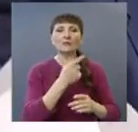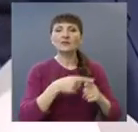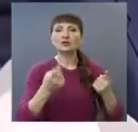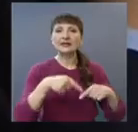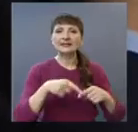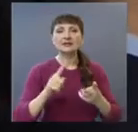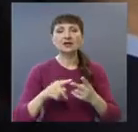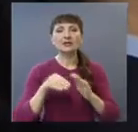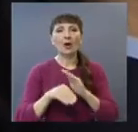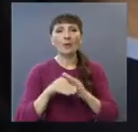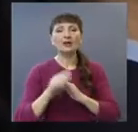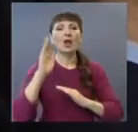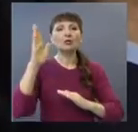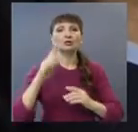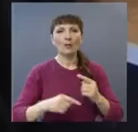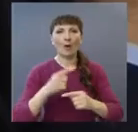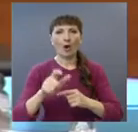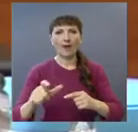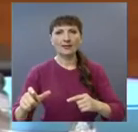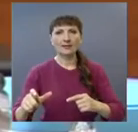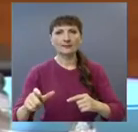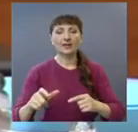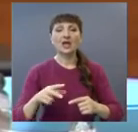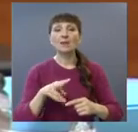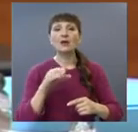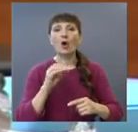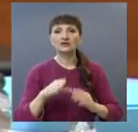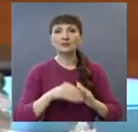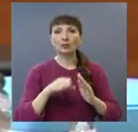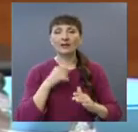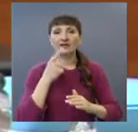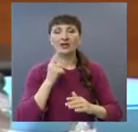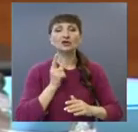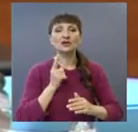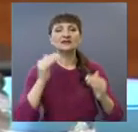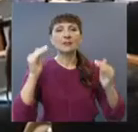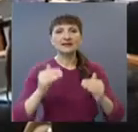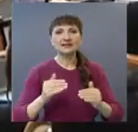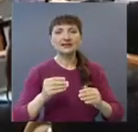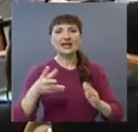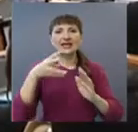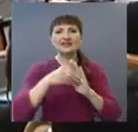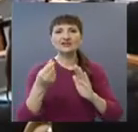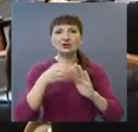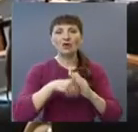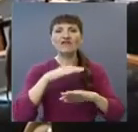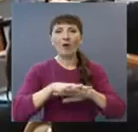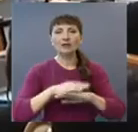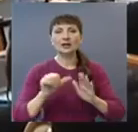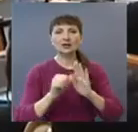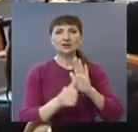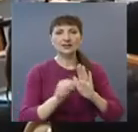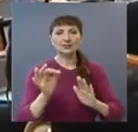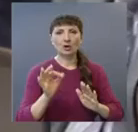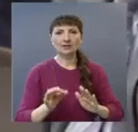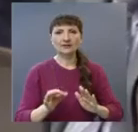также накоплений для будущих поколений. Кроме того, Перуашев отметил, что ожидается падение инвестиционных доходов фонда на